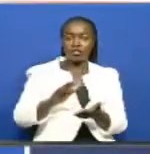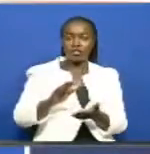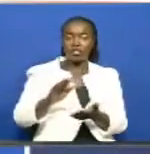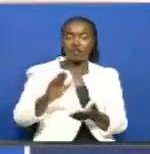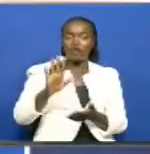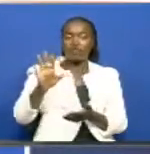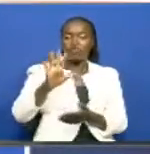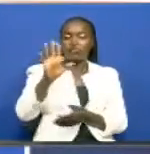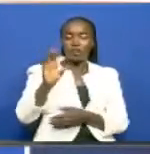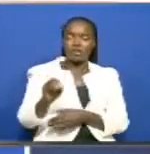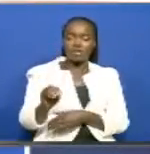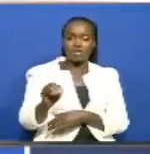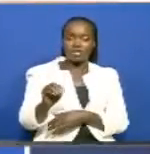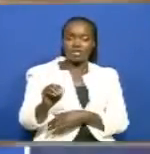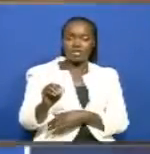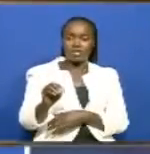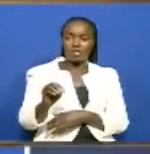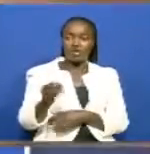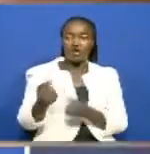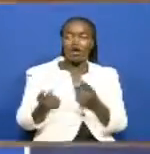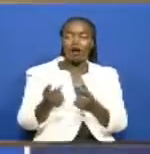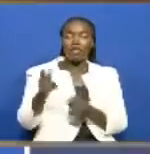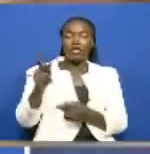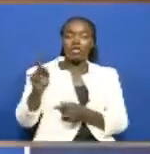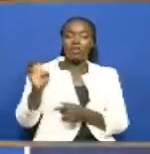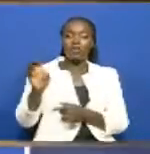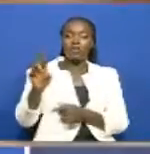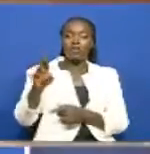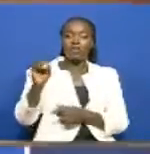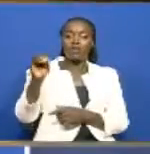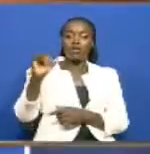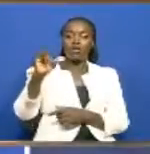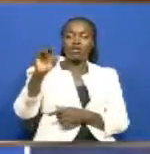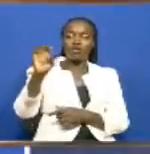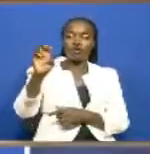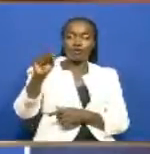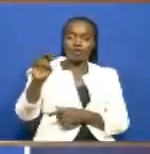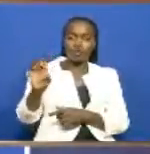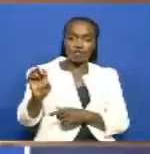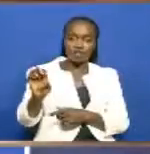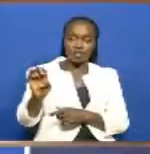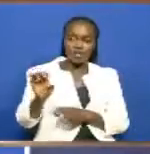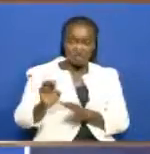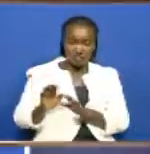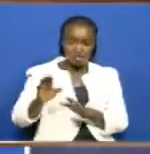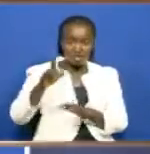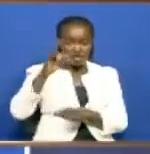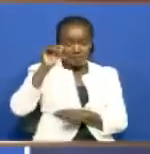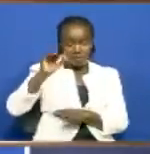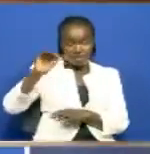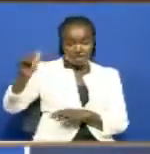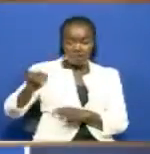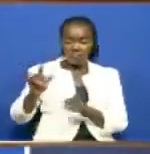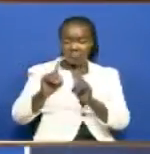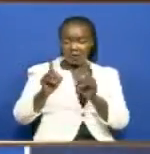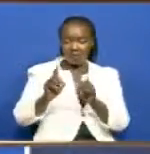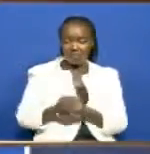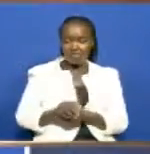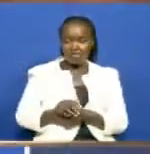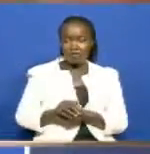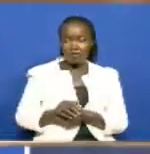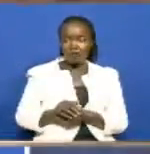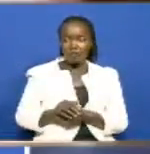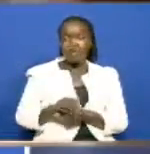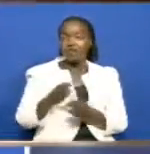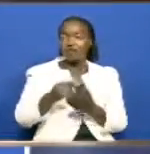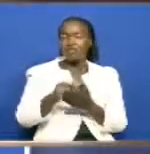5.42%. Bei ya mafuta taa haijabadilika kwani hakuna shehena ya bidhaa hiyo iliyoondoka kwenye bandari ya Mombasa. Kwa upande mwingine, shilingi